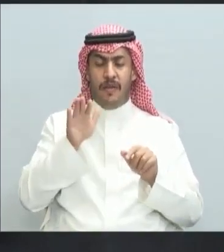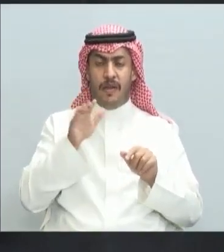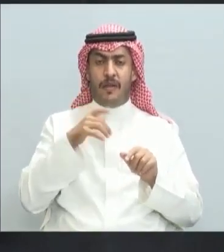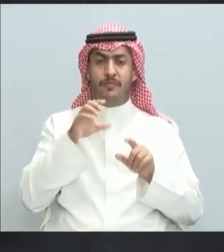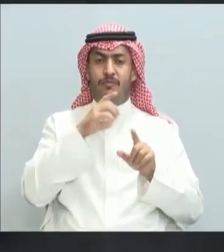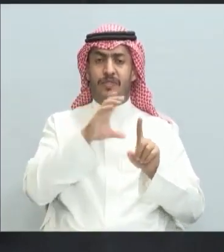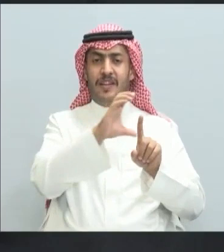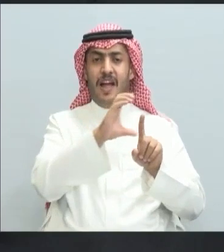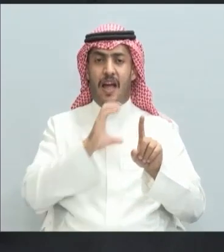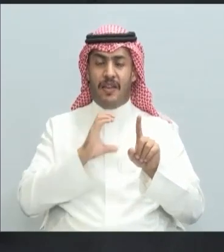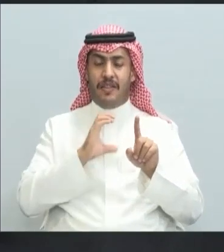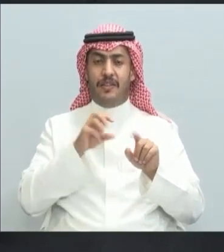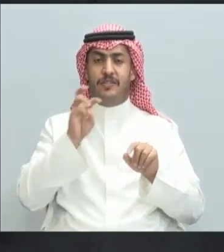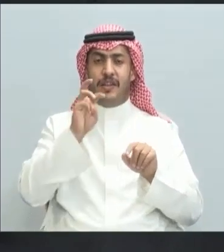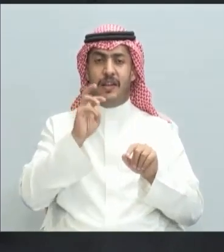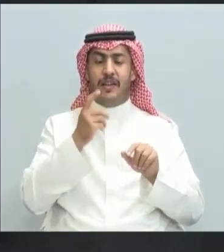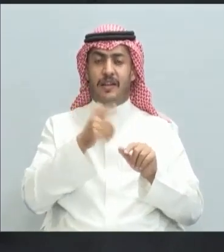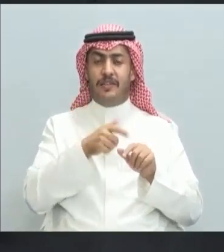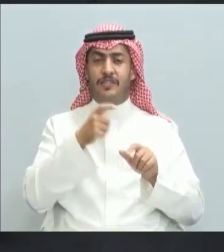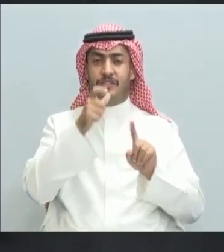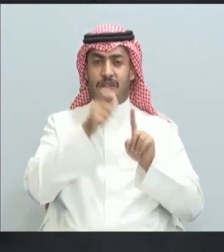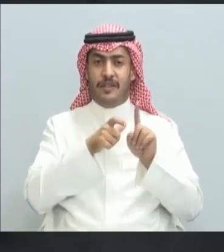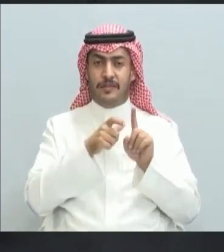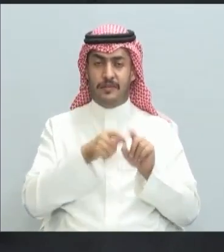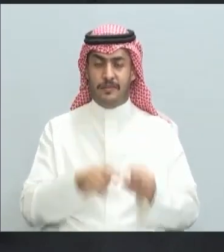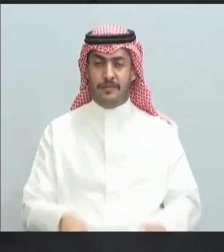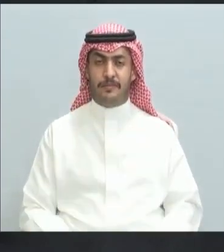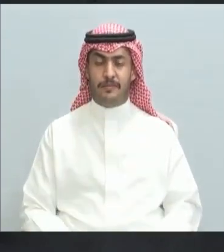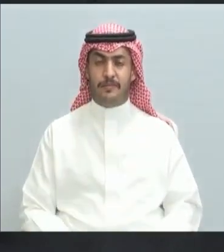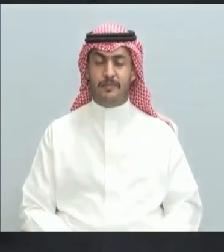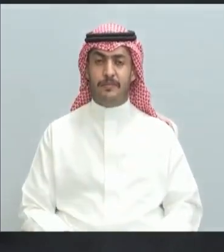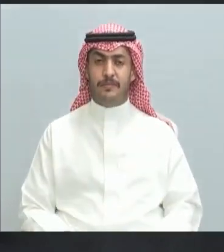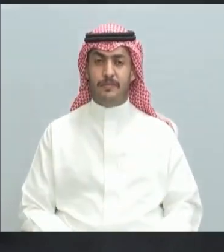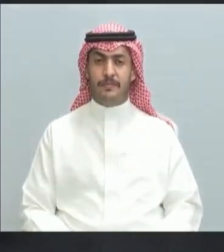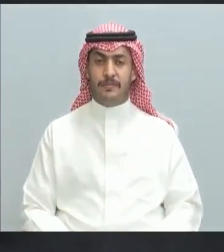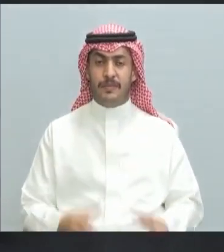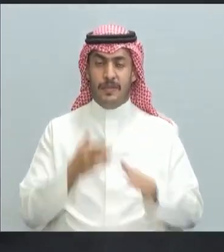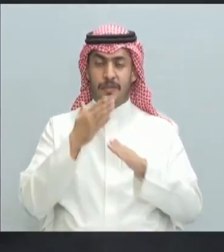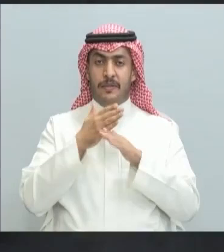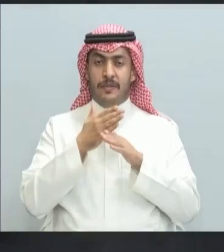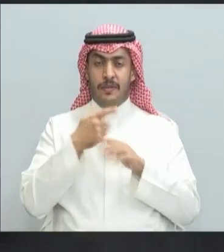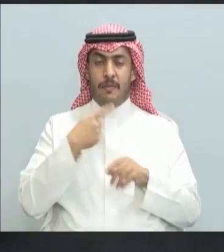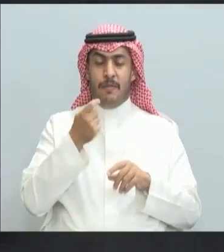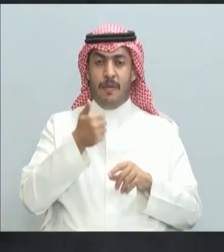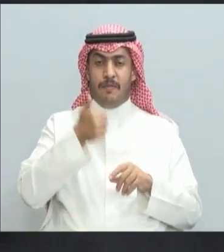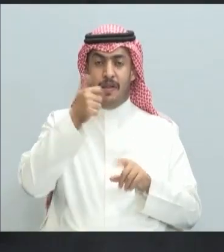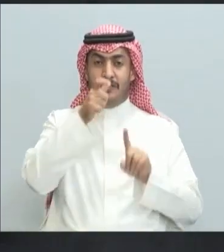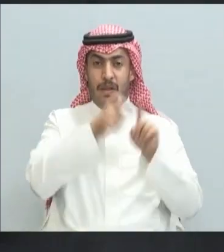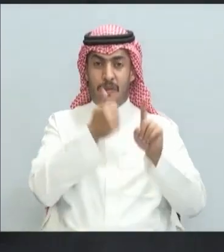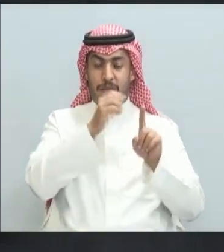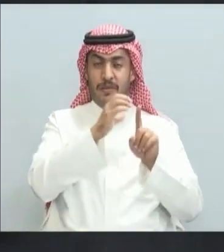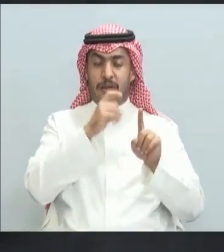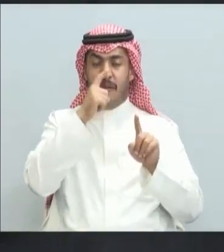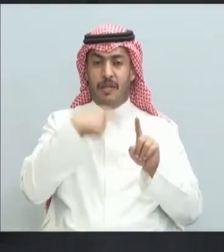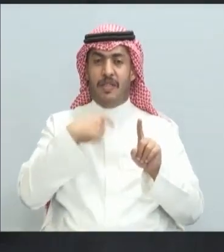اقراضه الى هذه الشركه او الى هذا الشخص فكي او عفوا لكي يحصل على المال من هذا الشخص